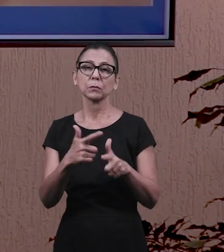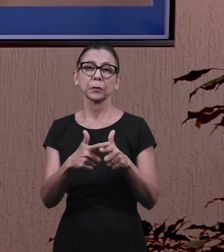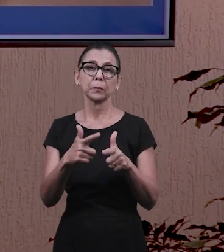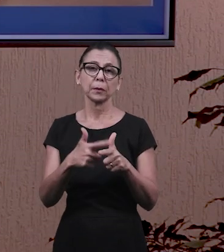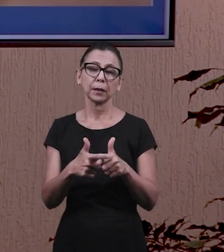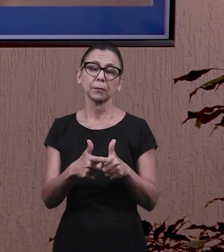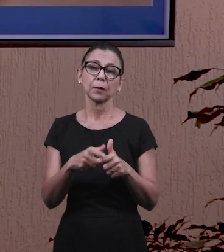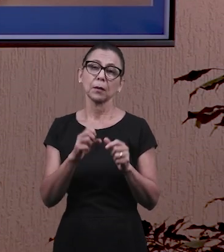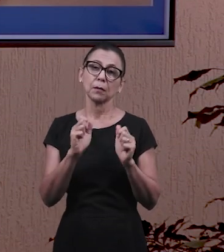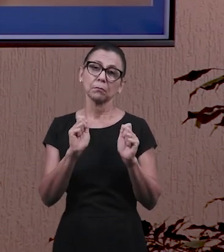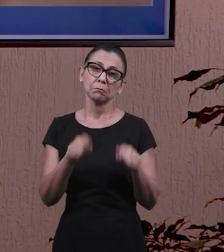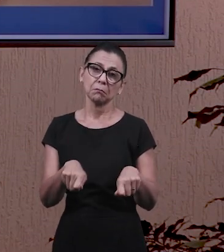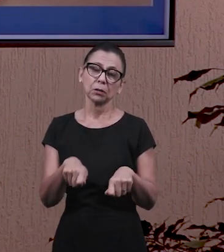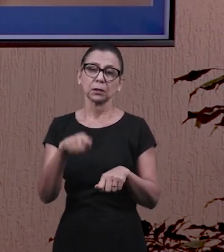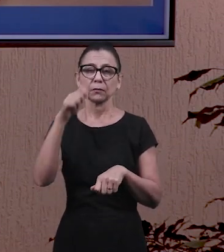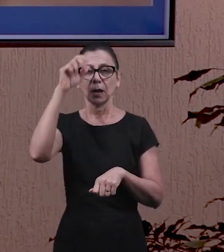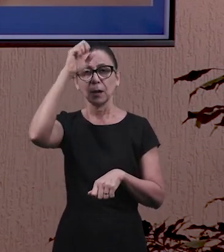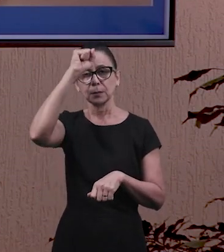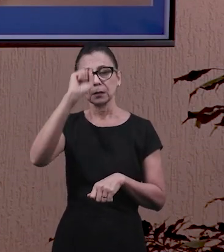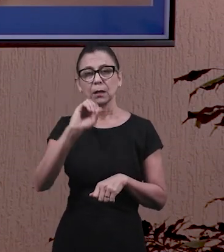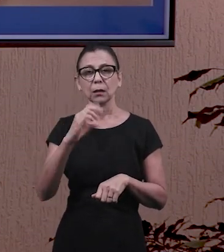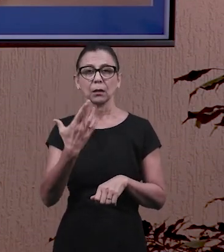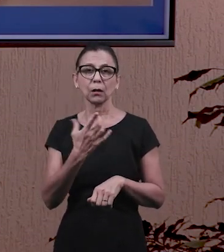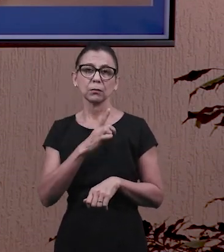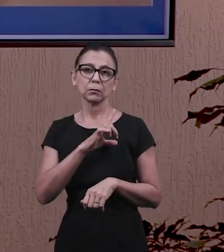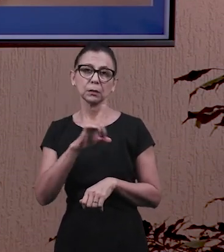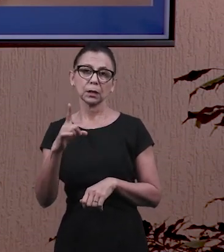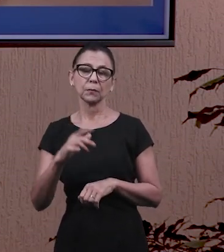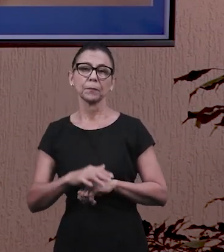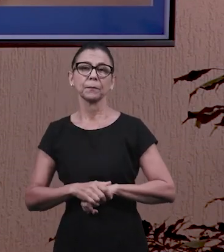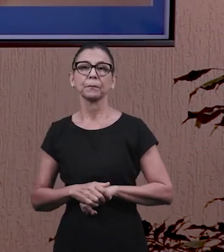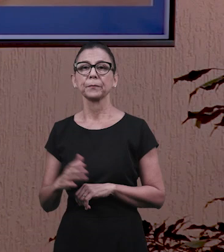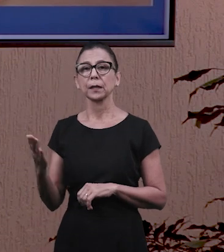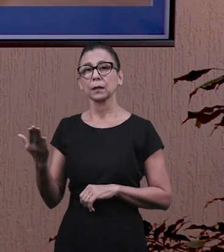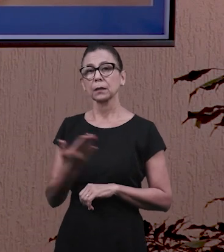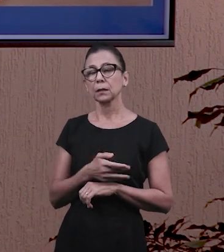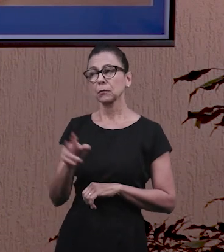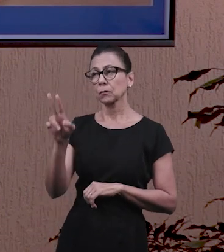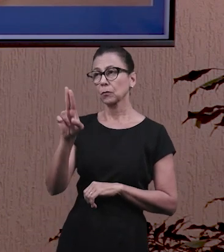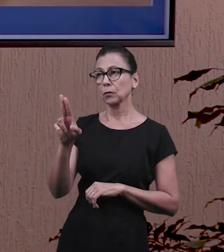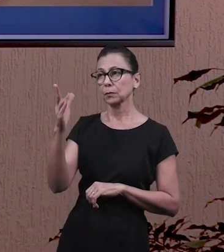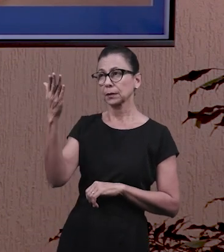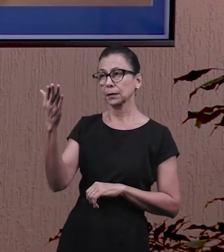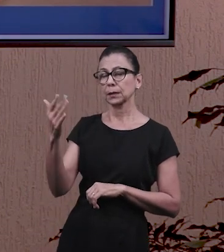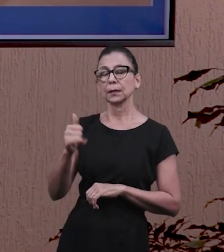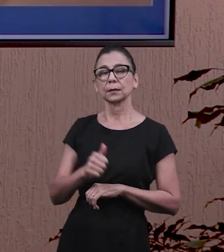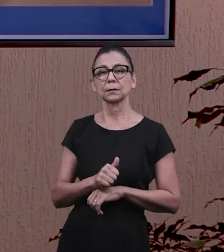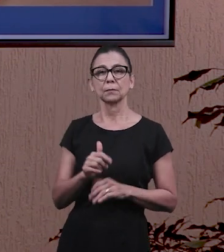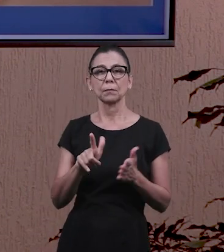Ce que nous pouvons faire pour ces enfants dans la classe, utiliser des papiers recyclés,